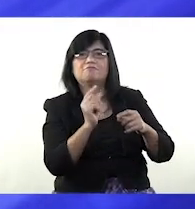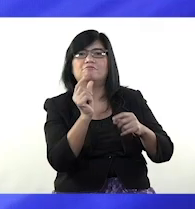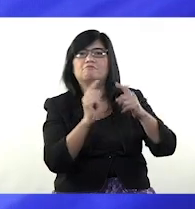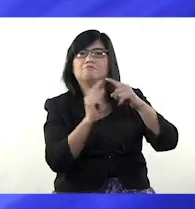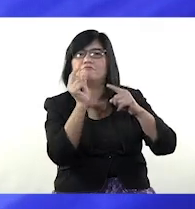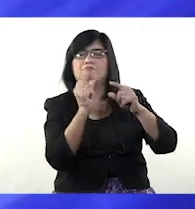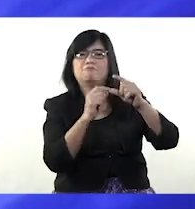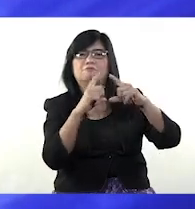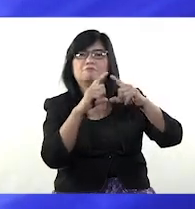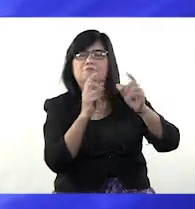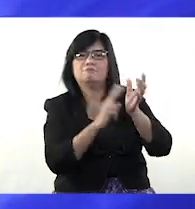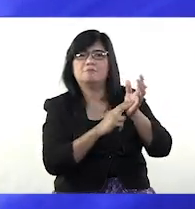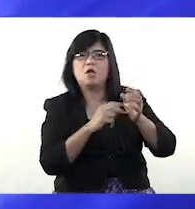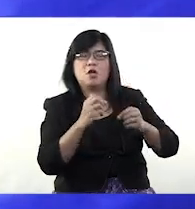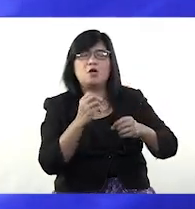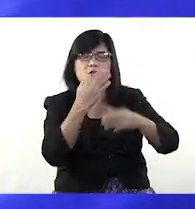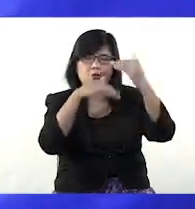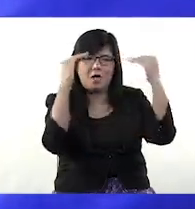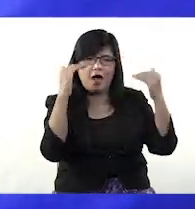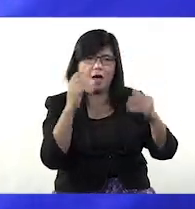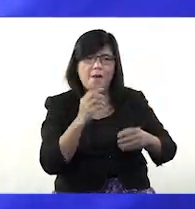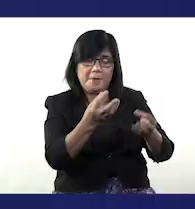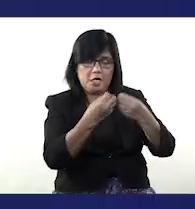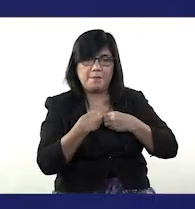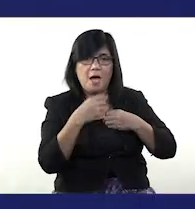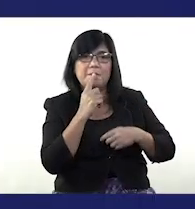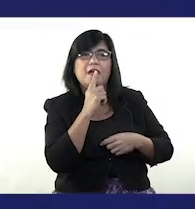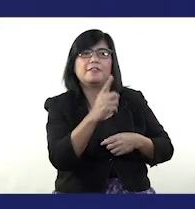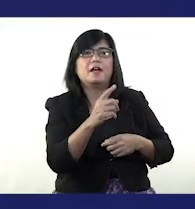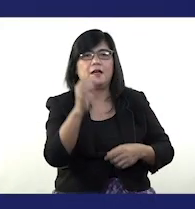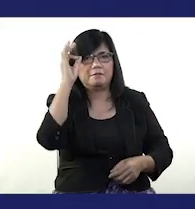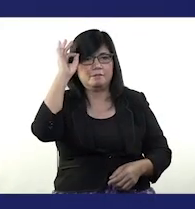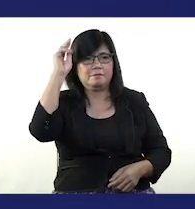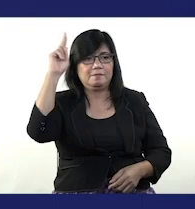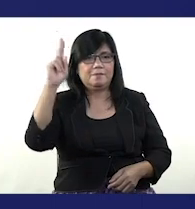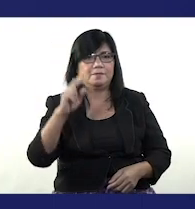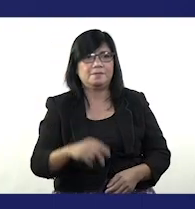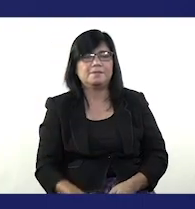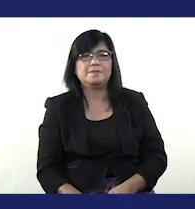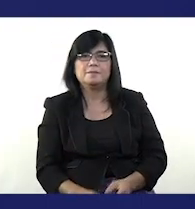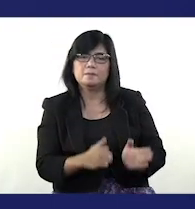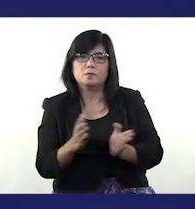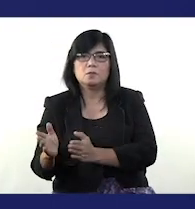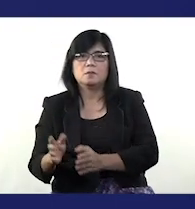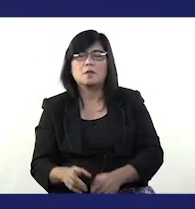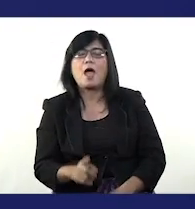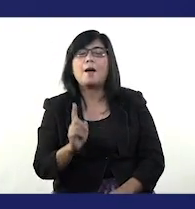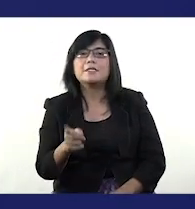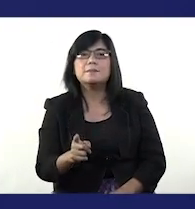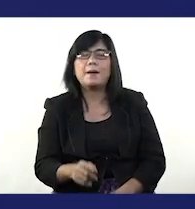dan menyatakan kemuliaan Tuhan sejak terkena Matrix nah saya pelajar di sini karena pada